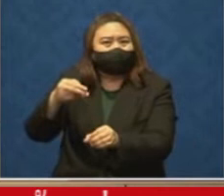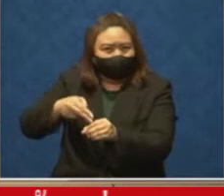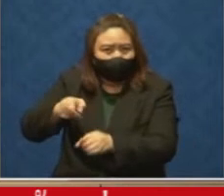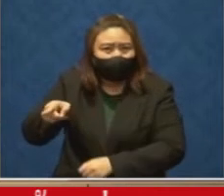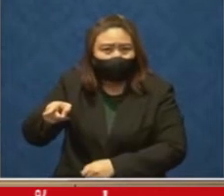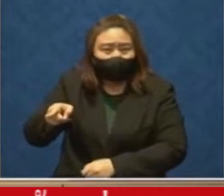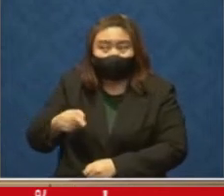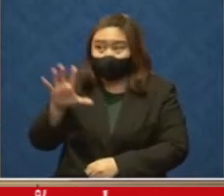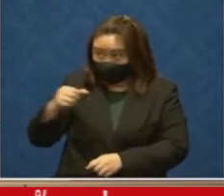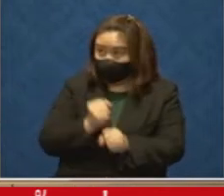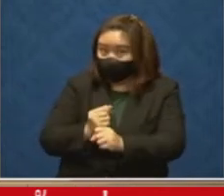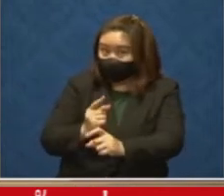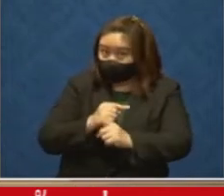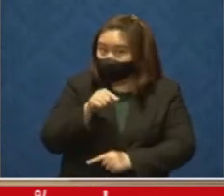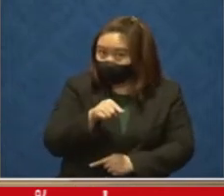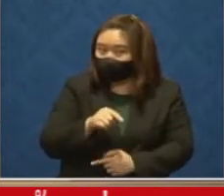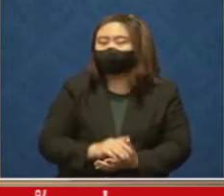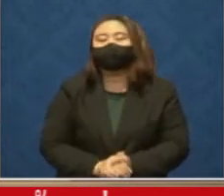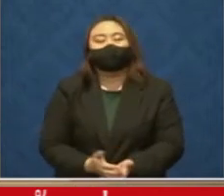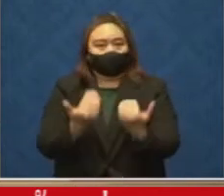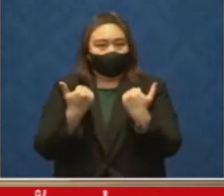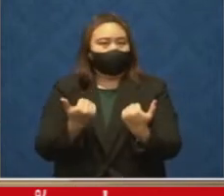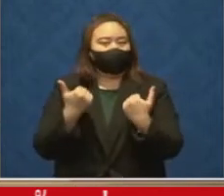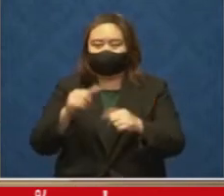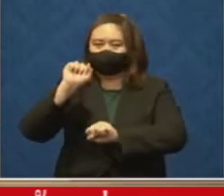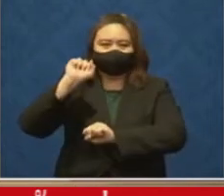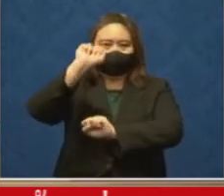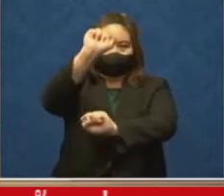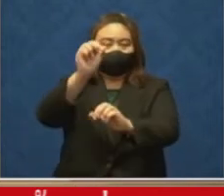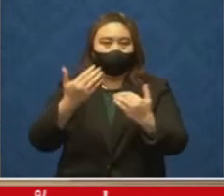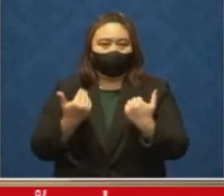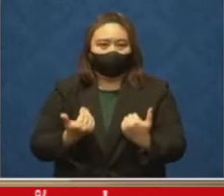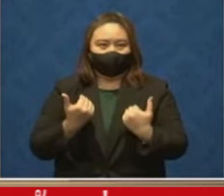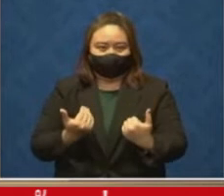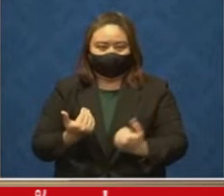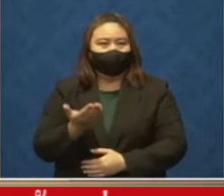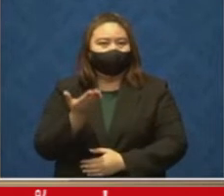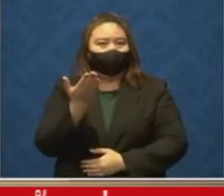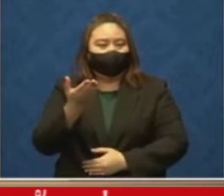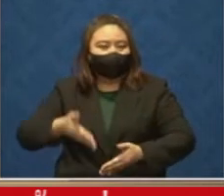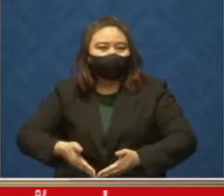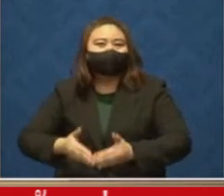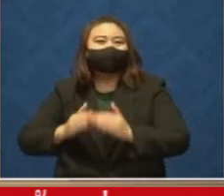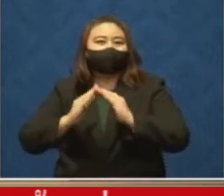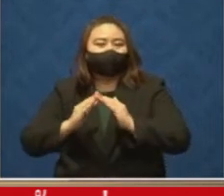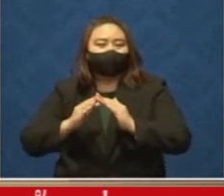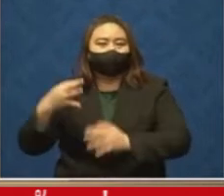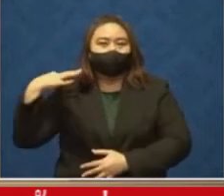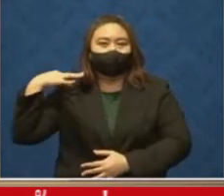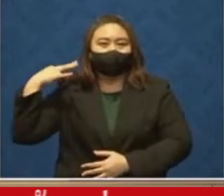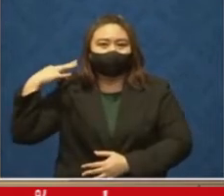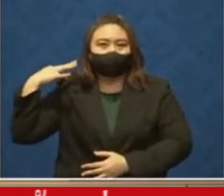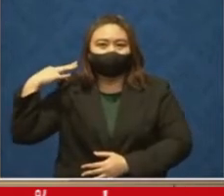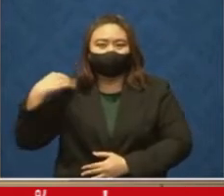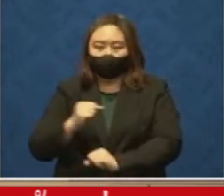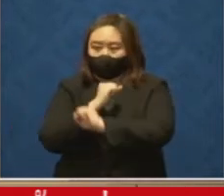แ่งชาติ ทานเอากับผมอย heuteแ boîศวันนี้เลยนะครับ่าจะขอตั้งหน่วยอาศาส